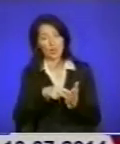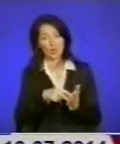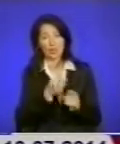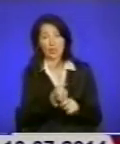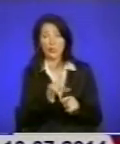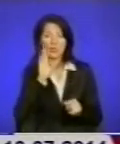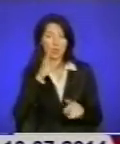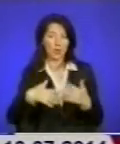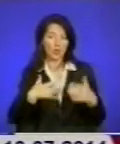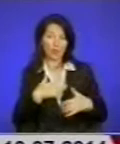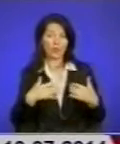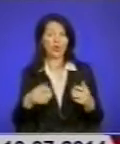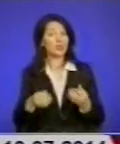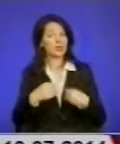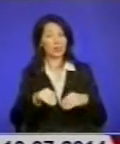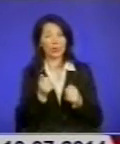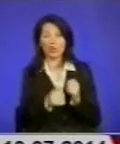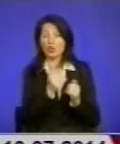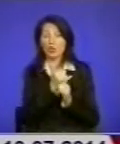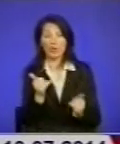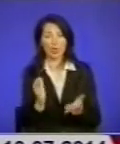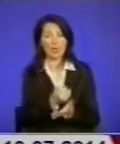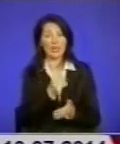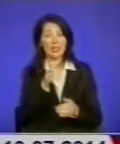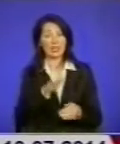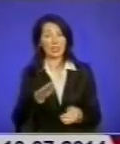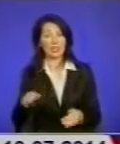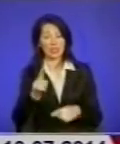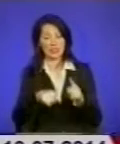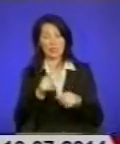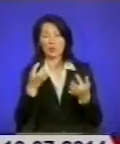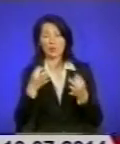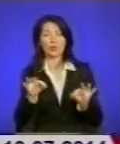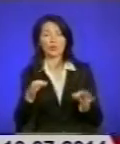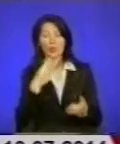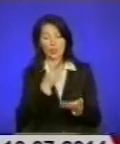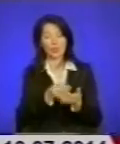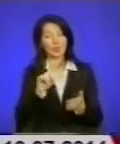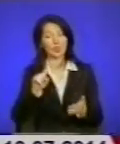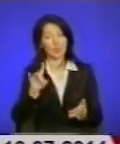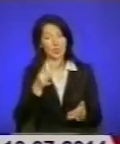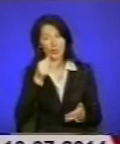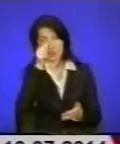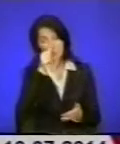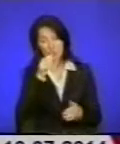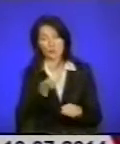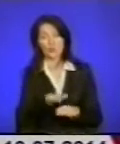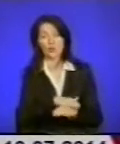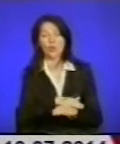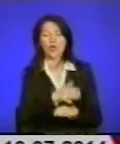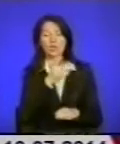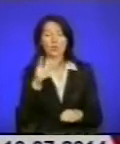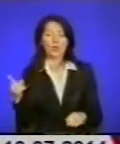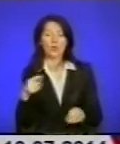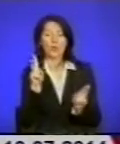родин. Часто не можуть знайти дітей. З рідними дозволено бачитися раз на місяць. Довготермінове побачення протягом 3 днів – раз на